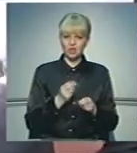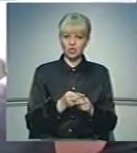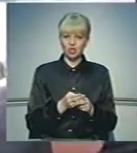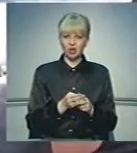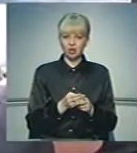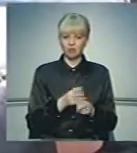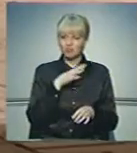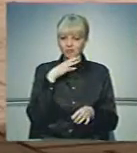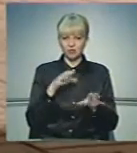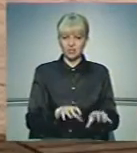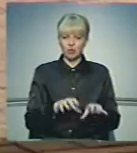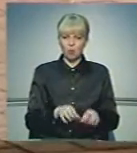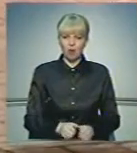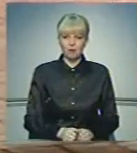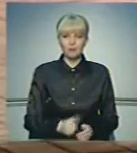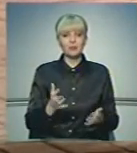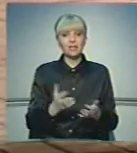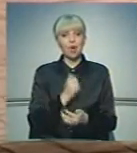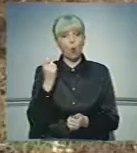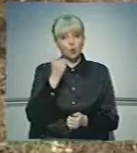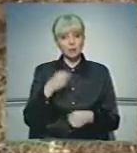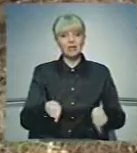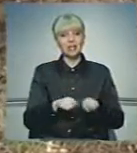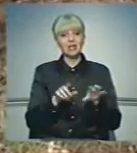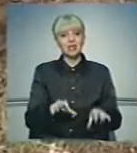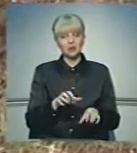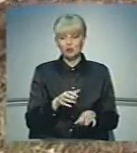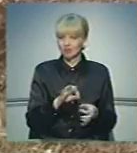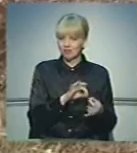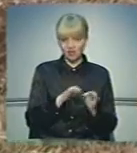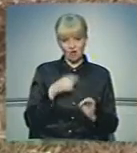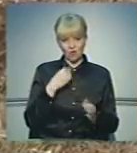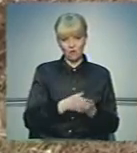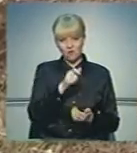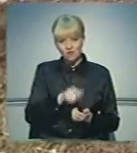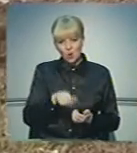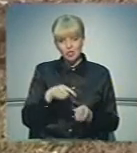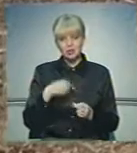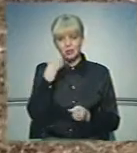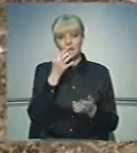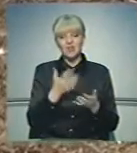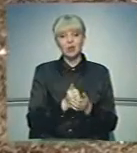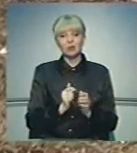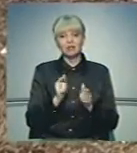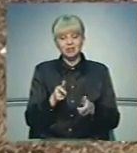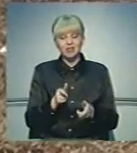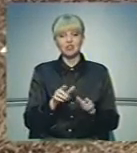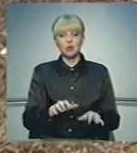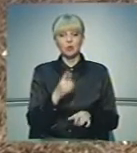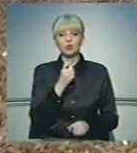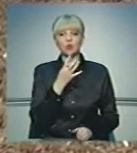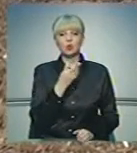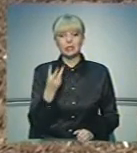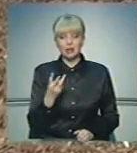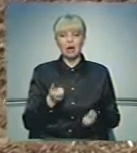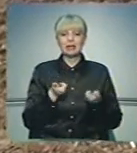цілий виводок собак. Знайти ж господарів для таких тварин складно, кажуть волонтери. Цьогоріч вдалося прилаштувати 143.